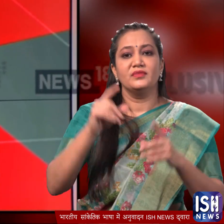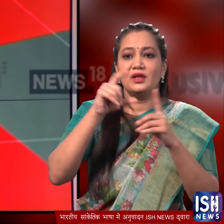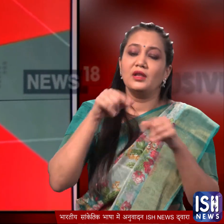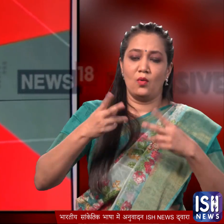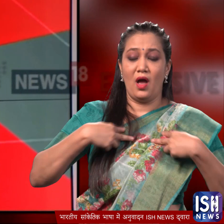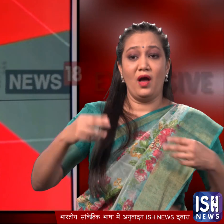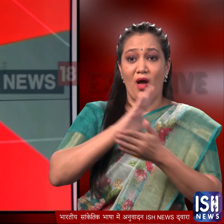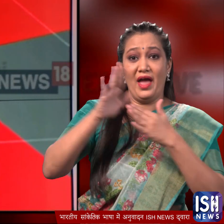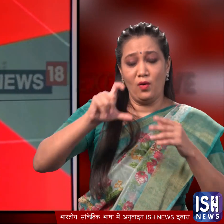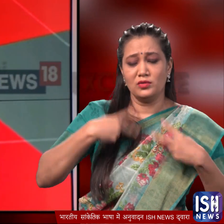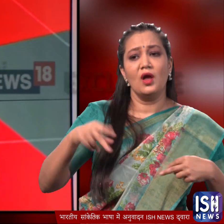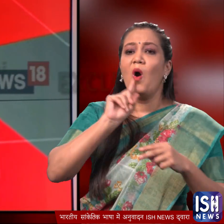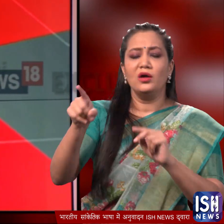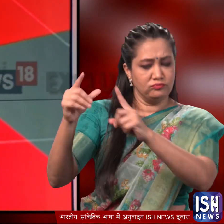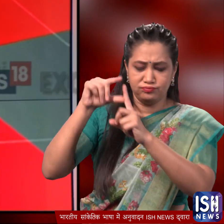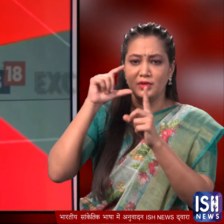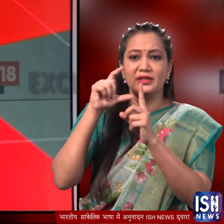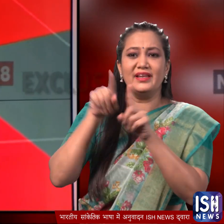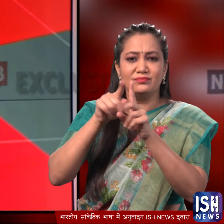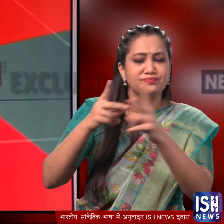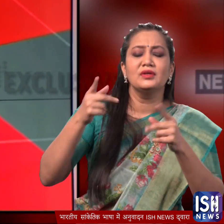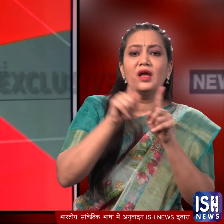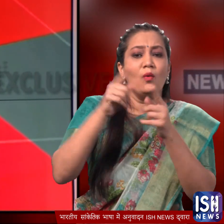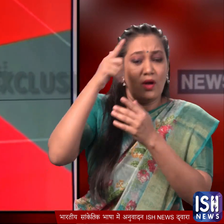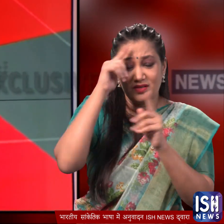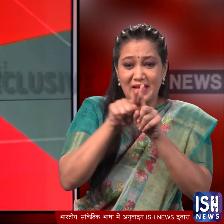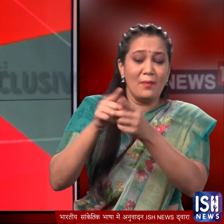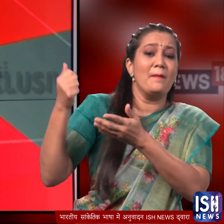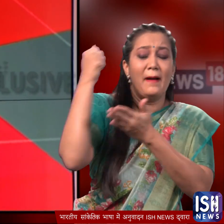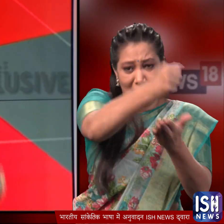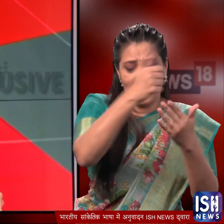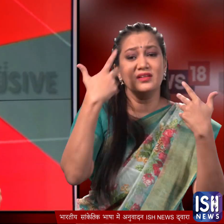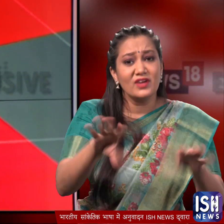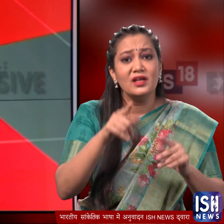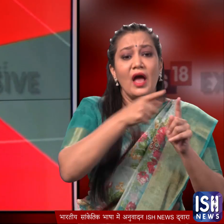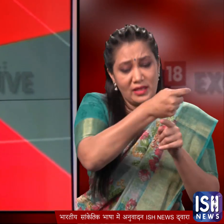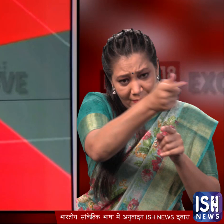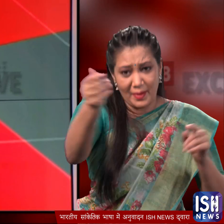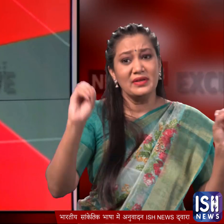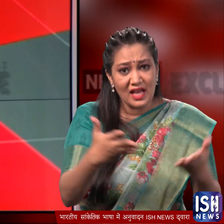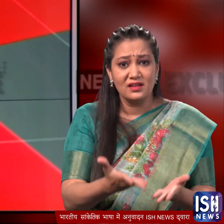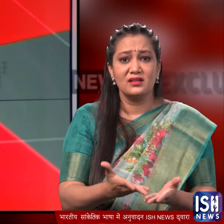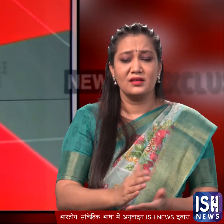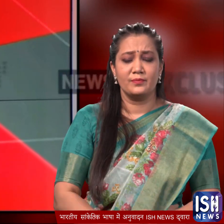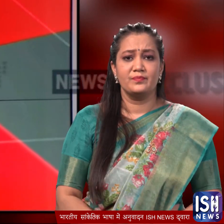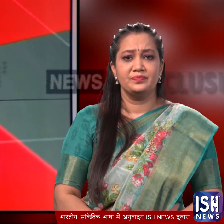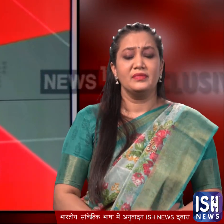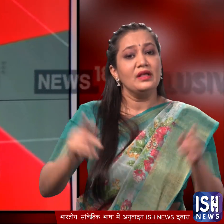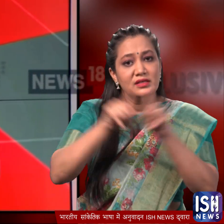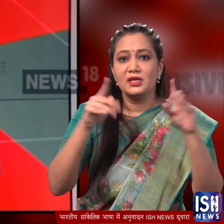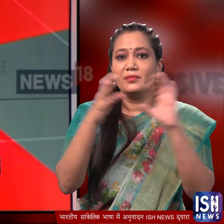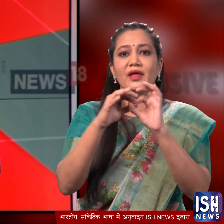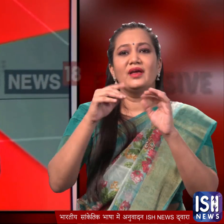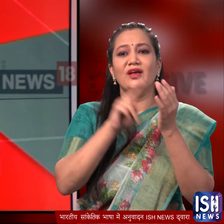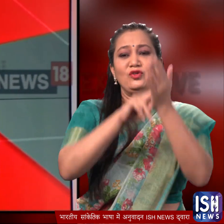दिल्ली सरकार को निर्देश दिया है कि वो नगर निगमों से कर्ज की वसूली के तहत लिया गया पैसा लौटा दे ताकि कर्मचारियों को वेतन मिल सके। उसी